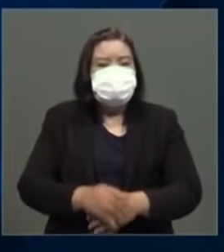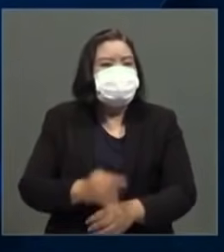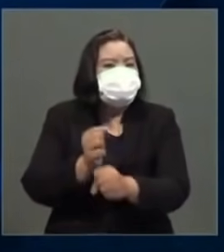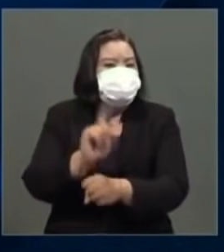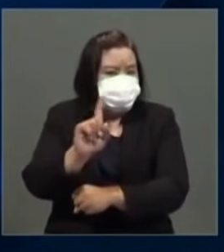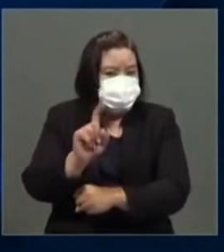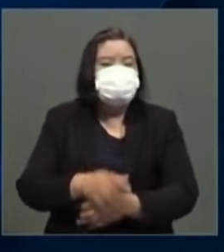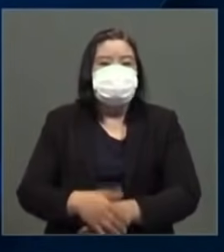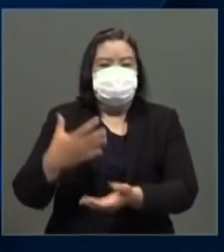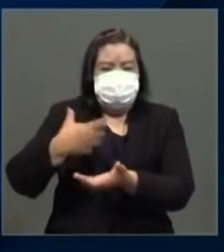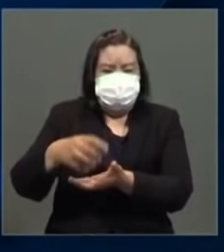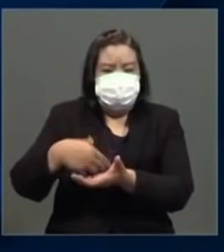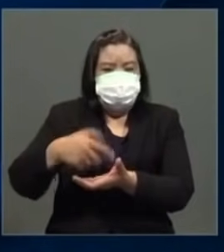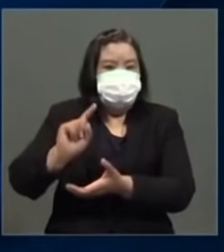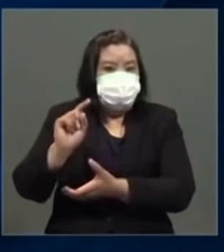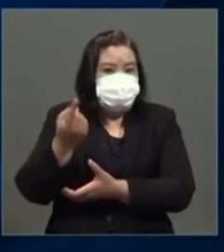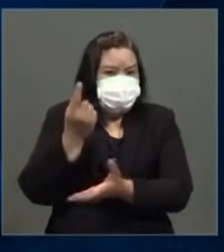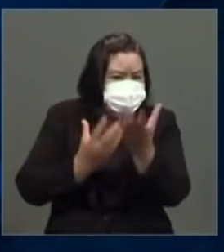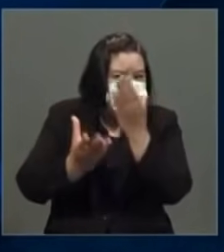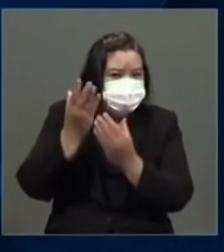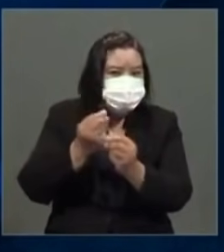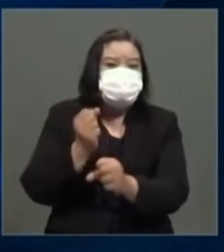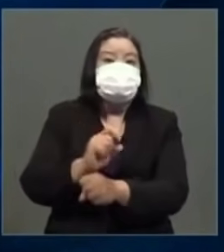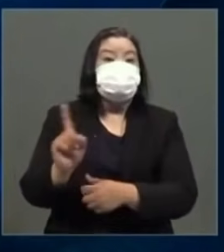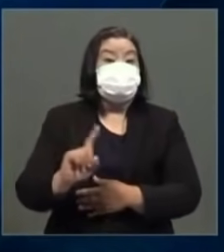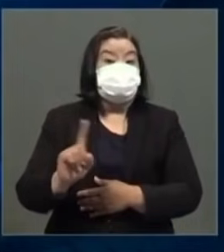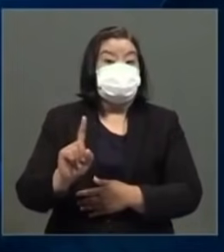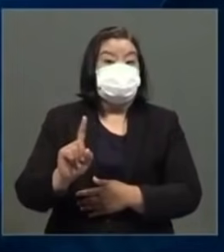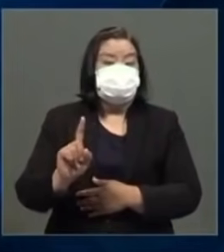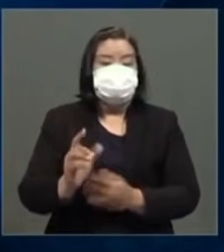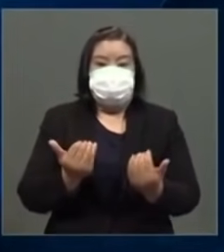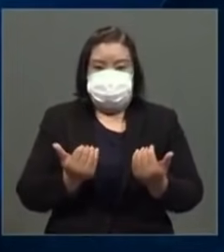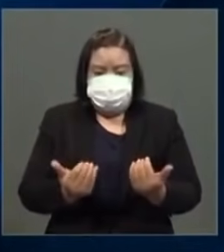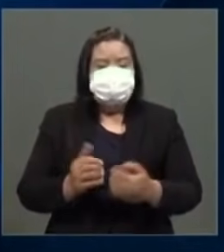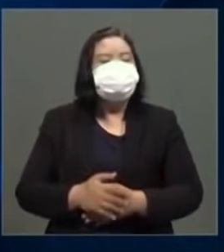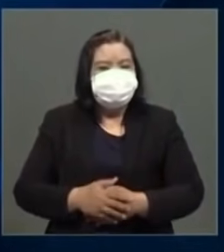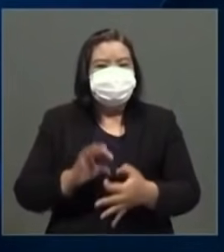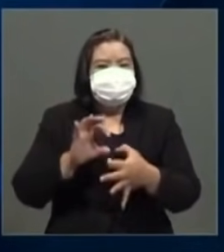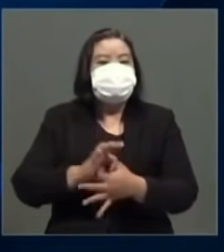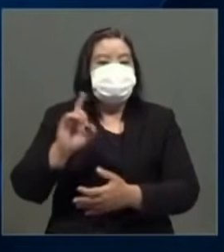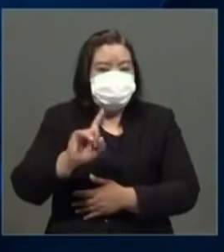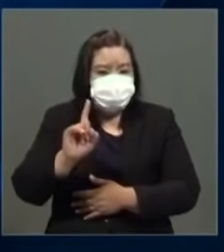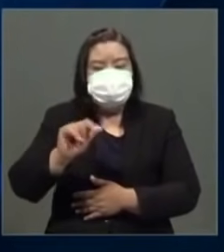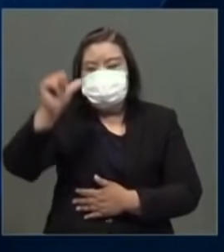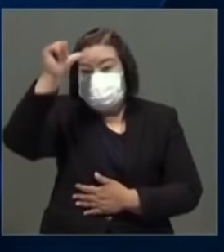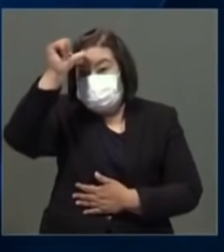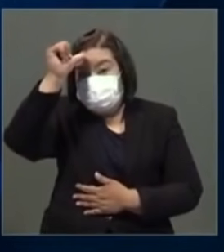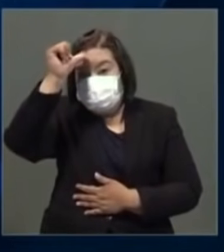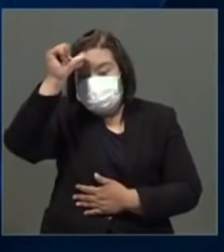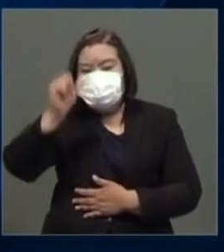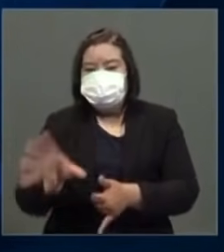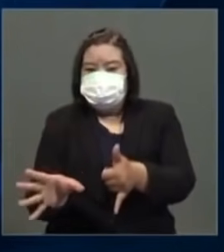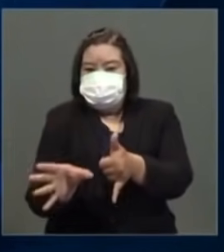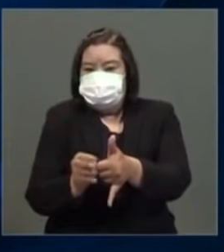เพิ่มเติมให้ท่านผู้ชมได้รับทราบด้วยนะครับว่าเป็นอย่างไรซึ่งก็เป็นสถานการณ์ที่ทำให้ทั้งอินเดียนะครับเกิดการติดเ